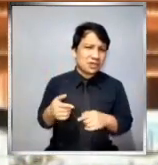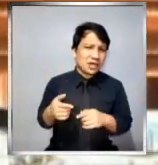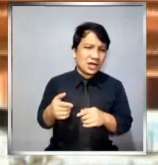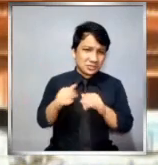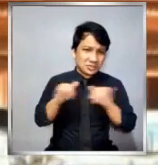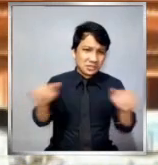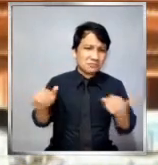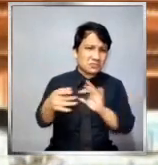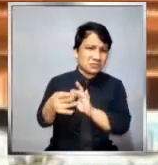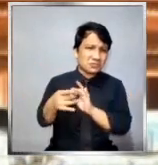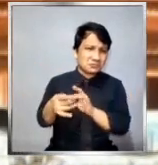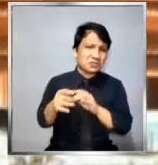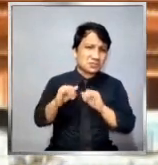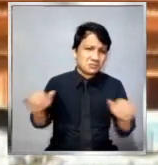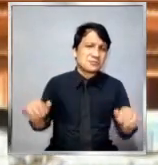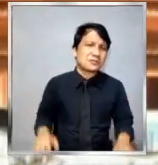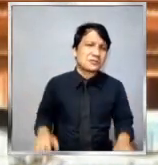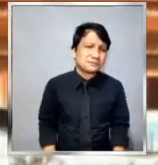So,